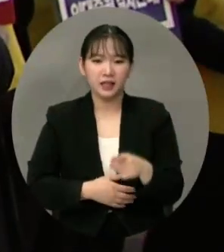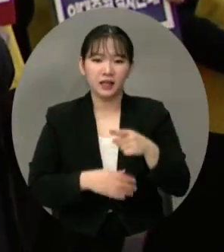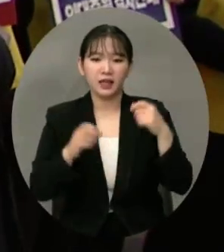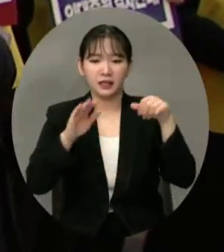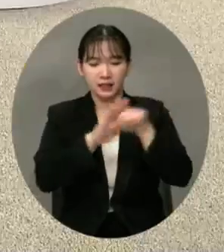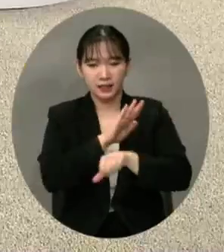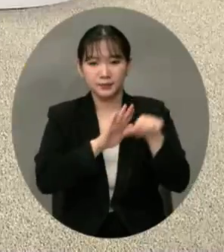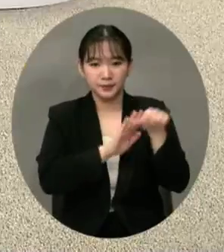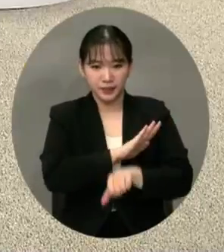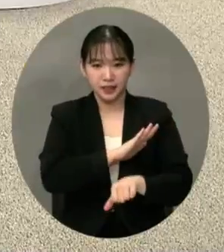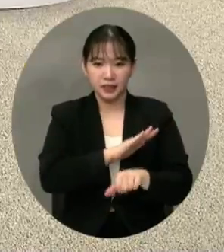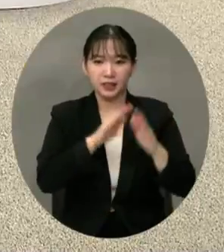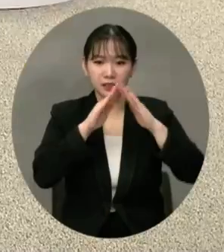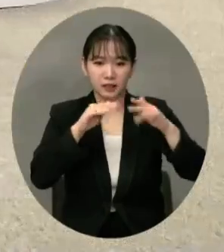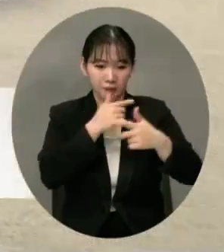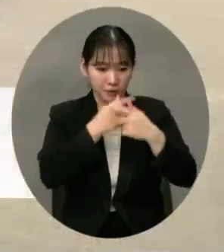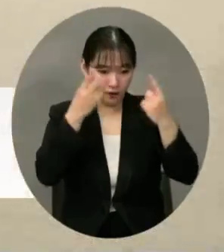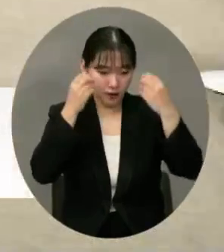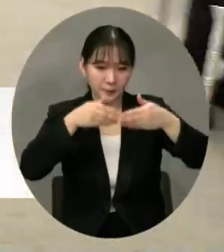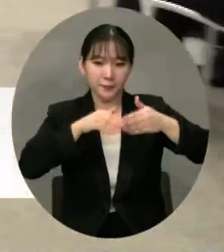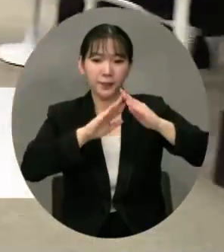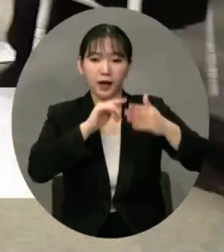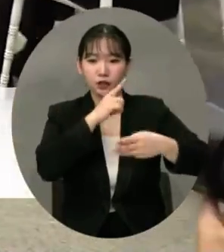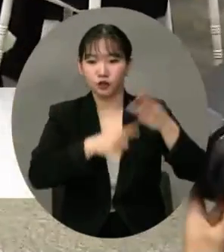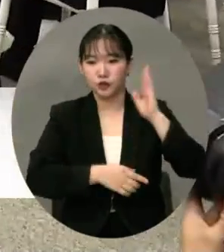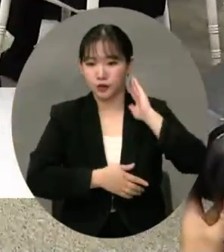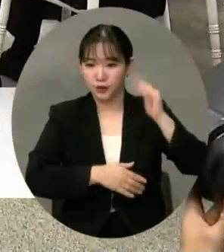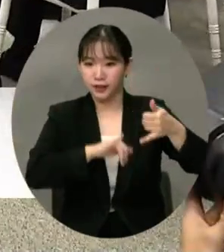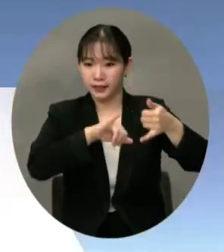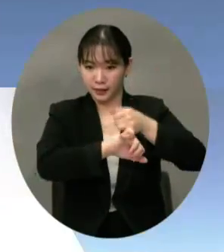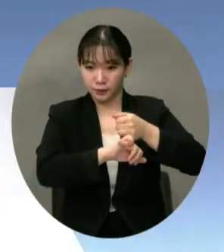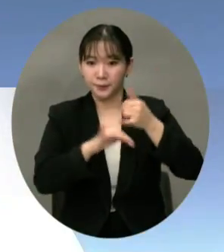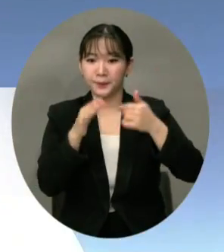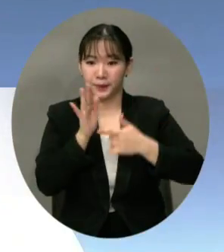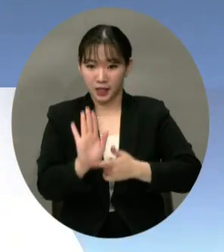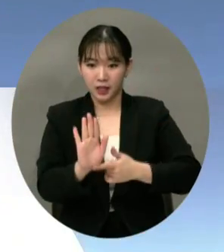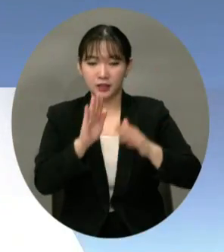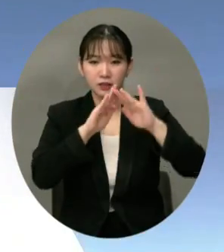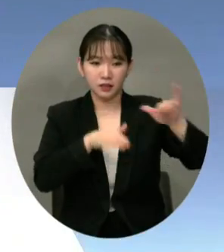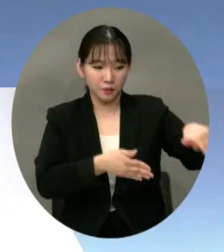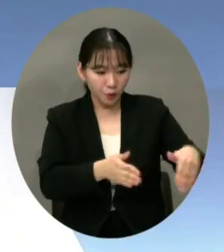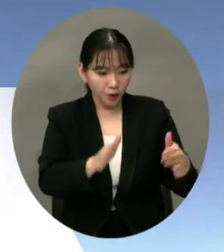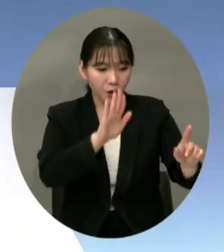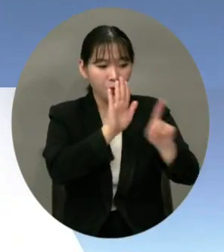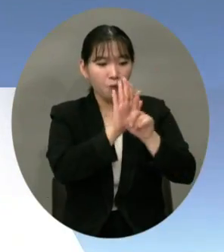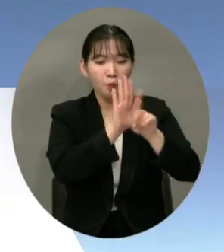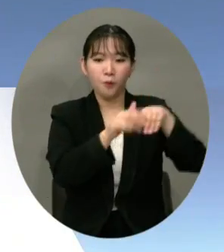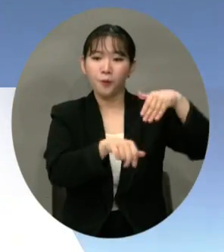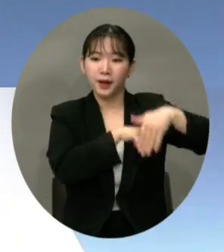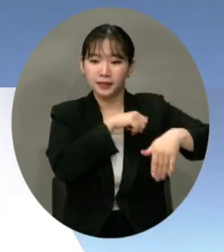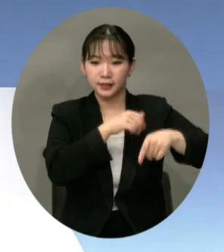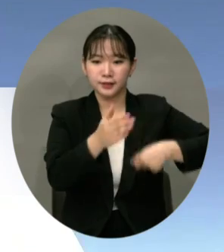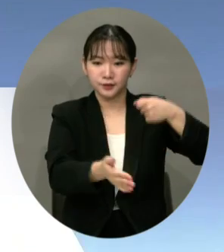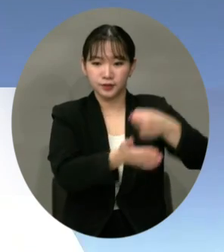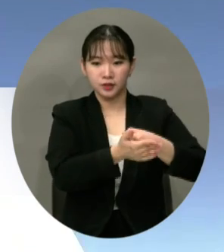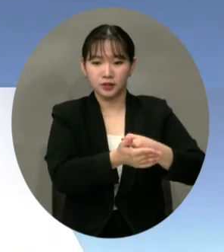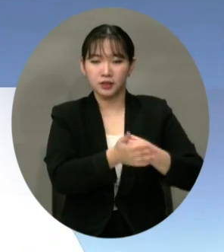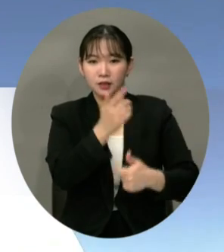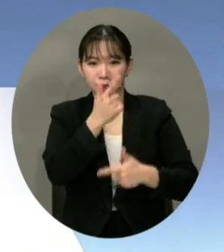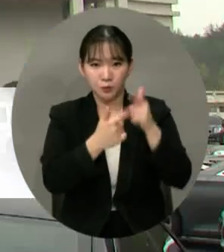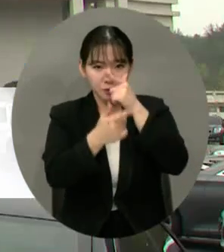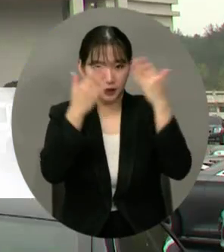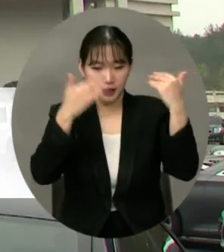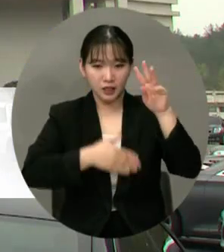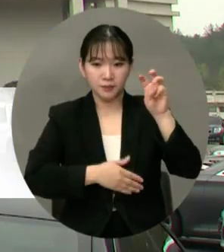무산됐습니다. 전남의대 설립을 윤석열 대통령이 약속했고 전남도가 공모 방식으로 결정하면서